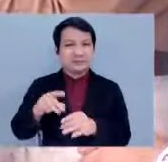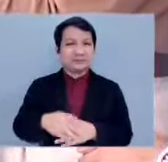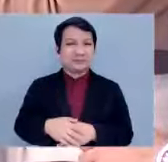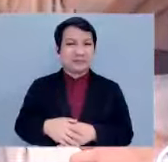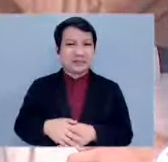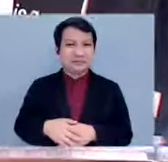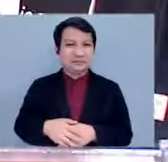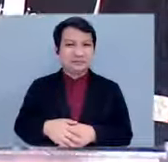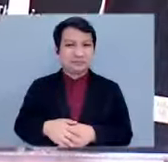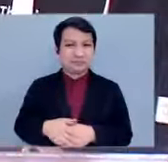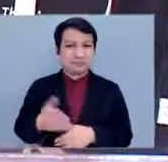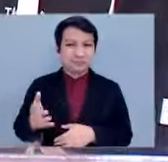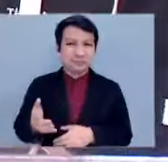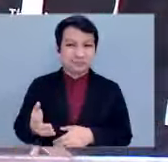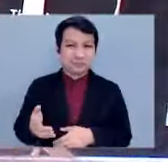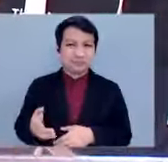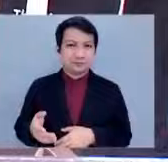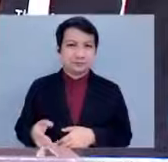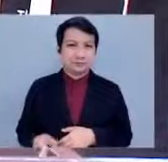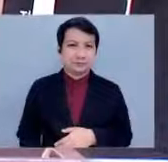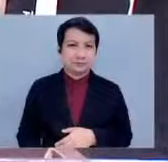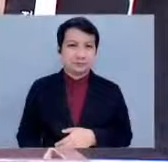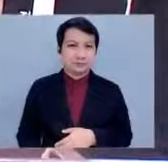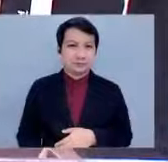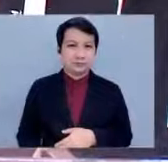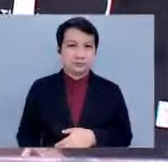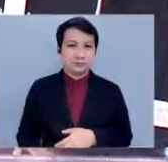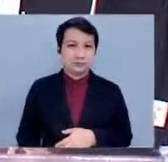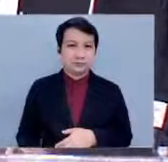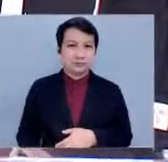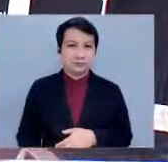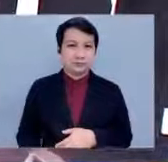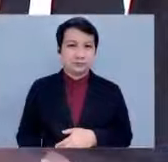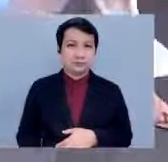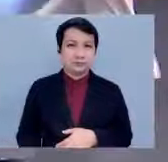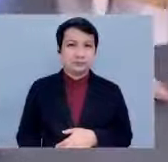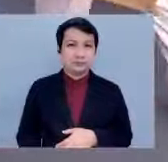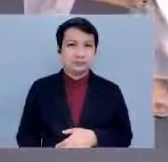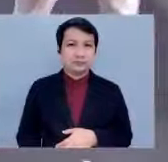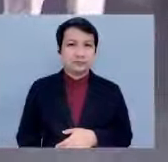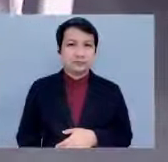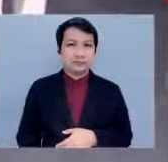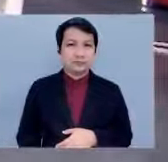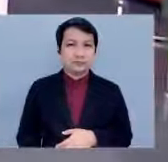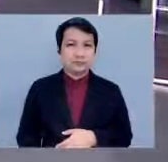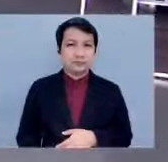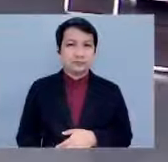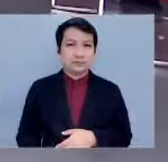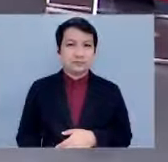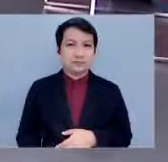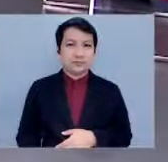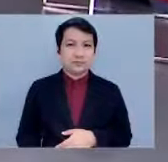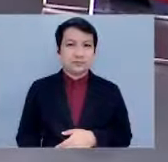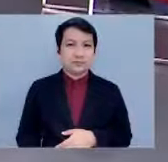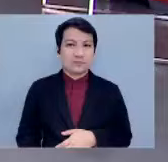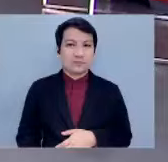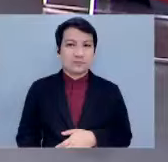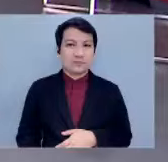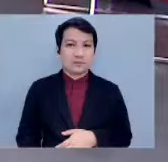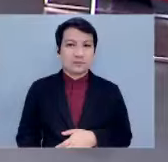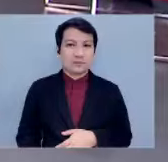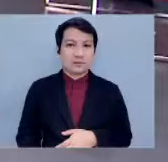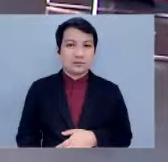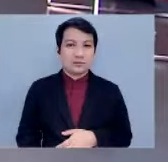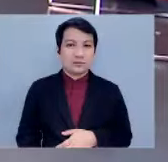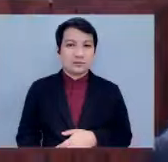two kinds, mama. So, gusto mong magdala ng ganito. For example, ganyan ka magdala go, ng bag. Go, rampa, tao rampa. Kasi na ganyan, di ba?